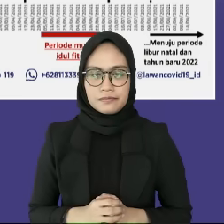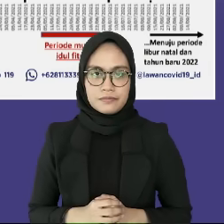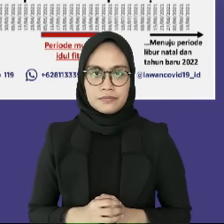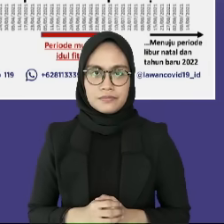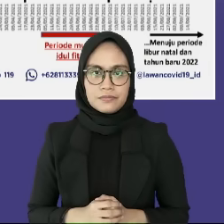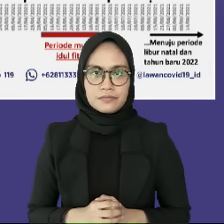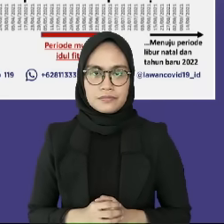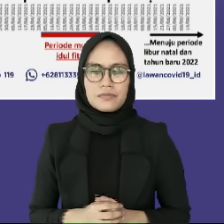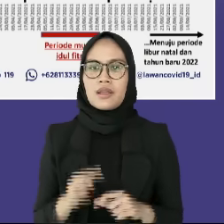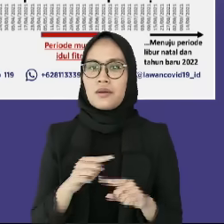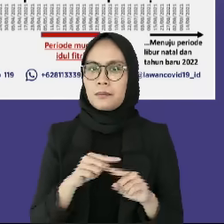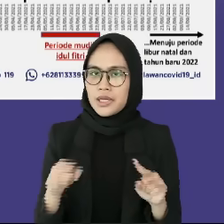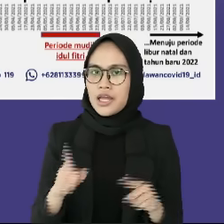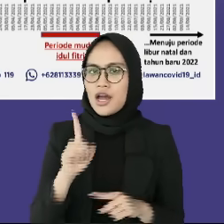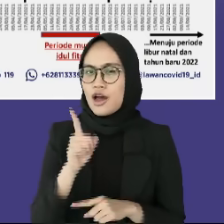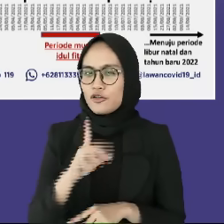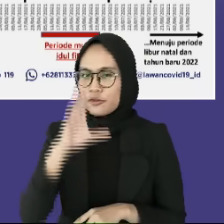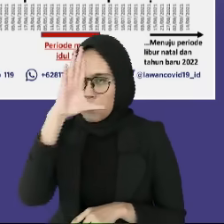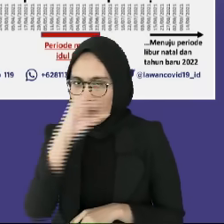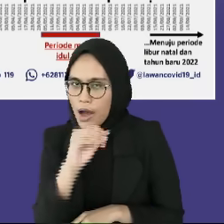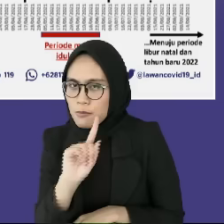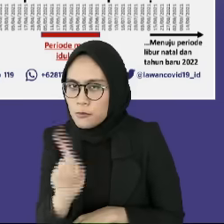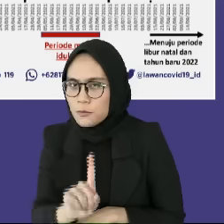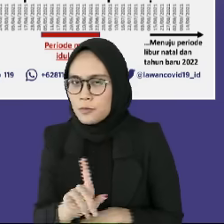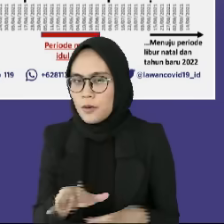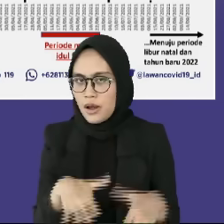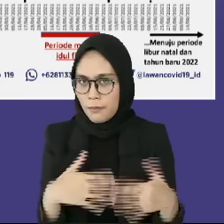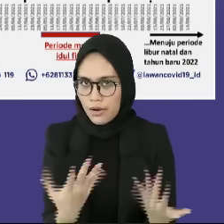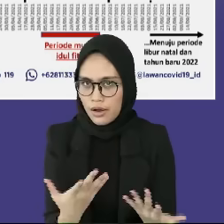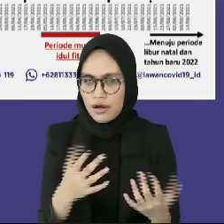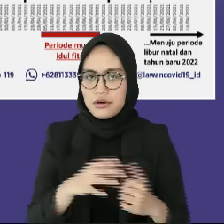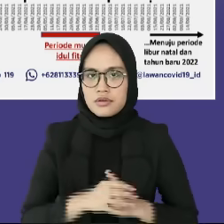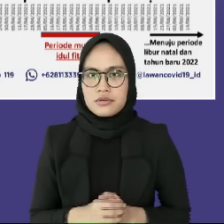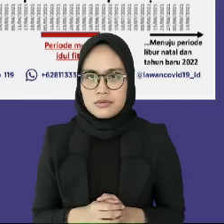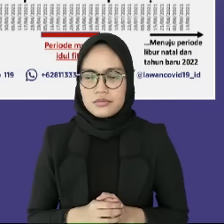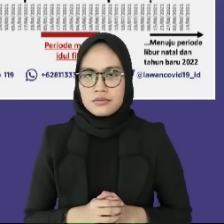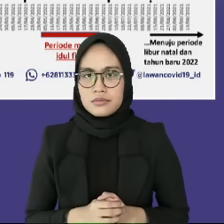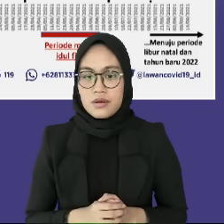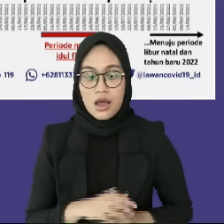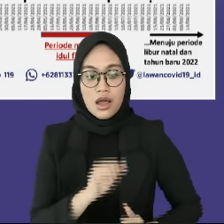penting untuk dipahami bahwa adanya perbaikan utamanya pada kasus